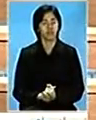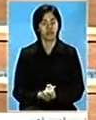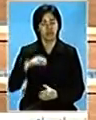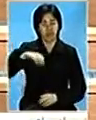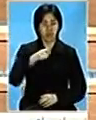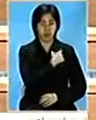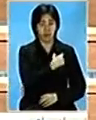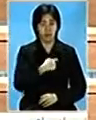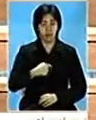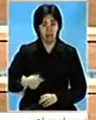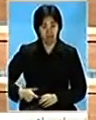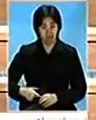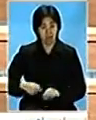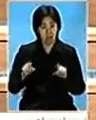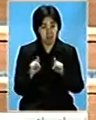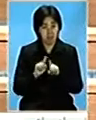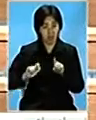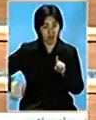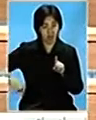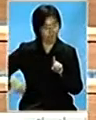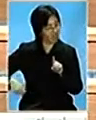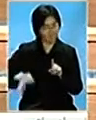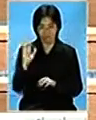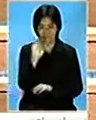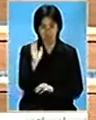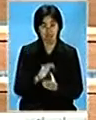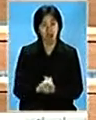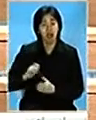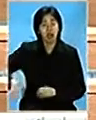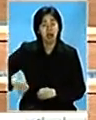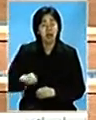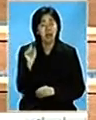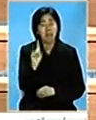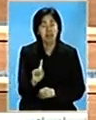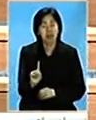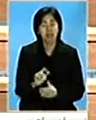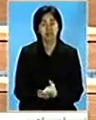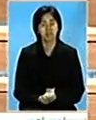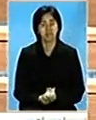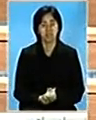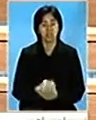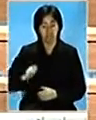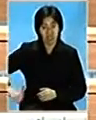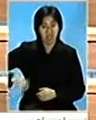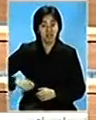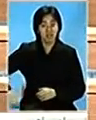พระมหากษัตริย์แบบเขมรแต่ที่เขมรนั้นเป็นอย่างไรครับท่านประธานที่เขมร